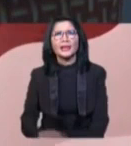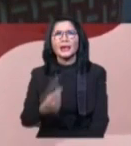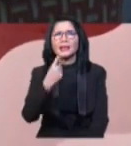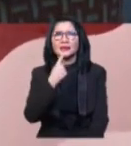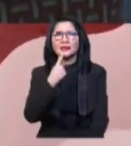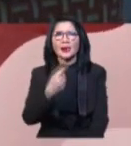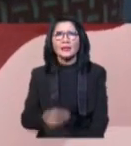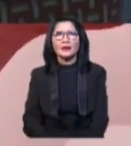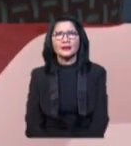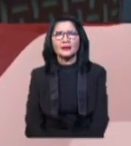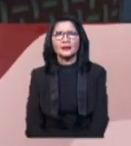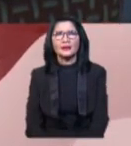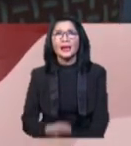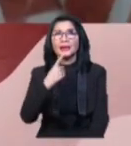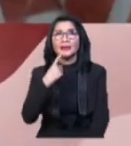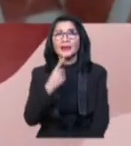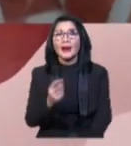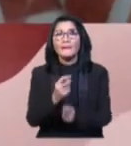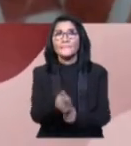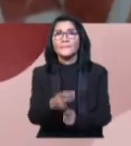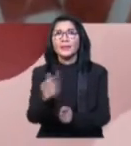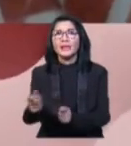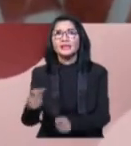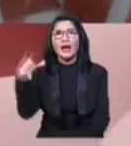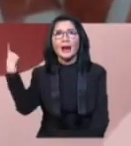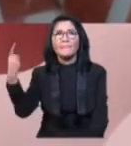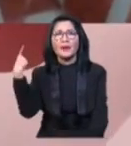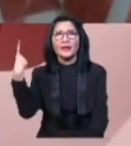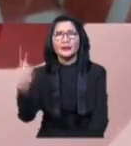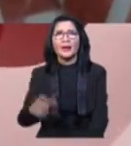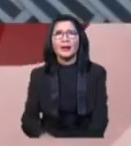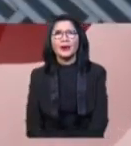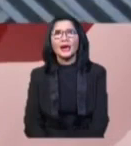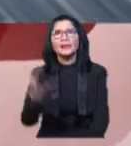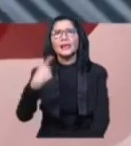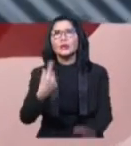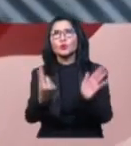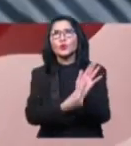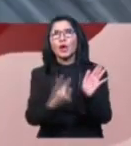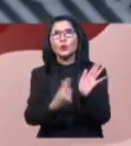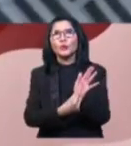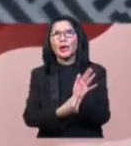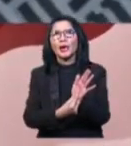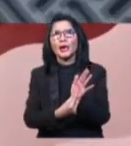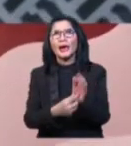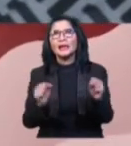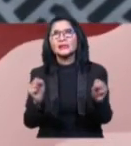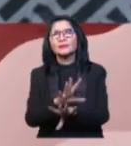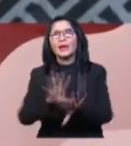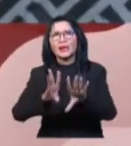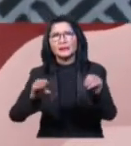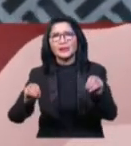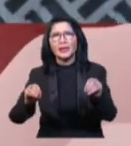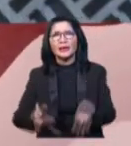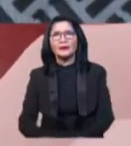dengan belanja pemerintah. Ini juga sudah ada amanah dari Undang-Undang Cipta Kerja dengan aturan turunannya, yaitu